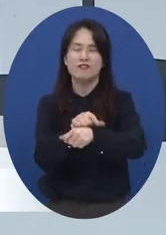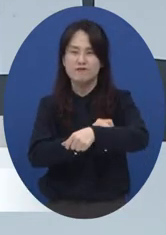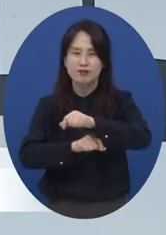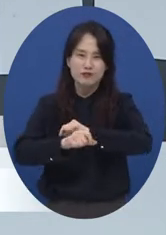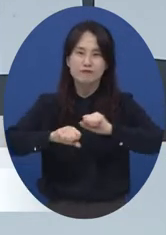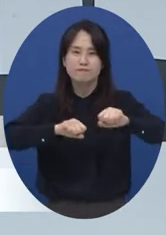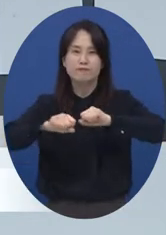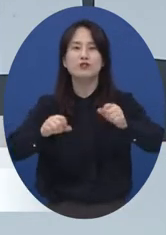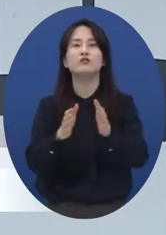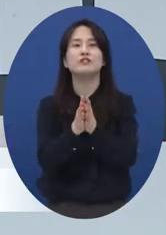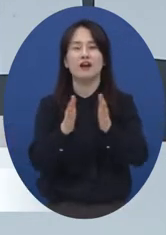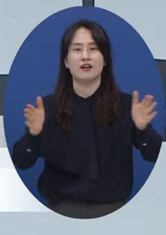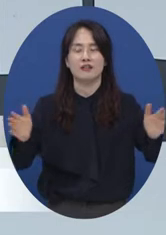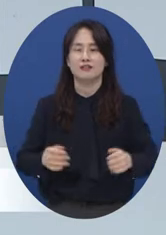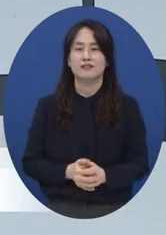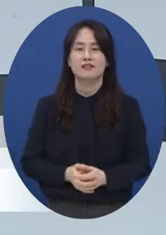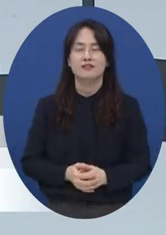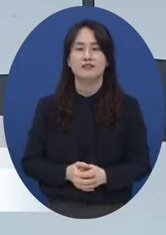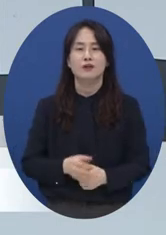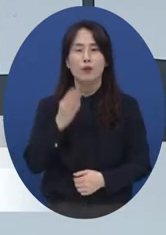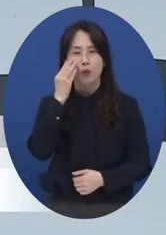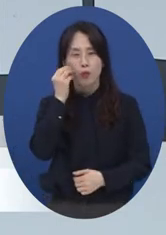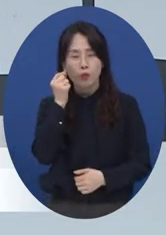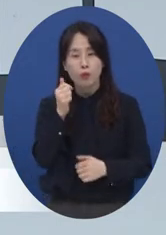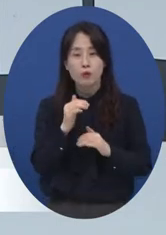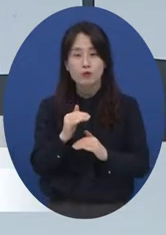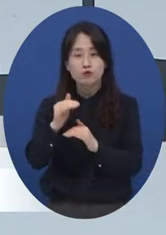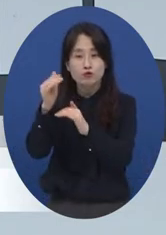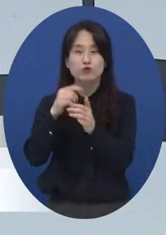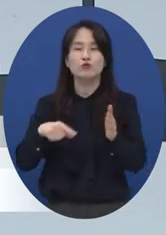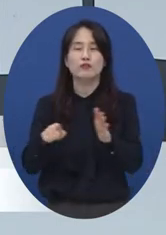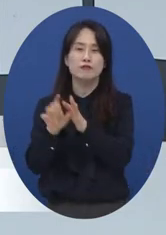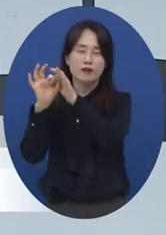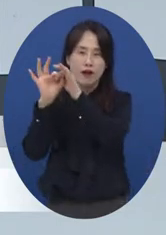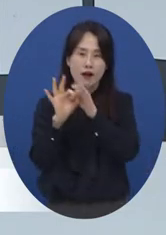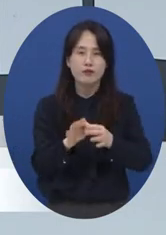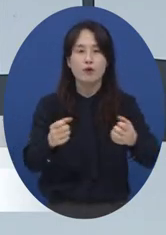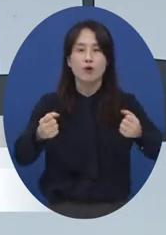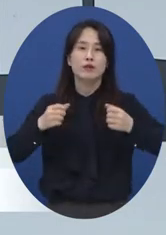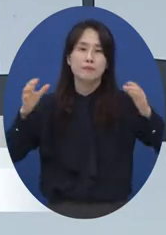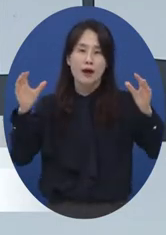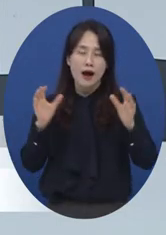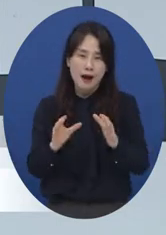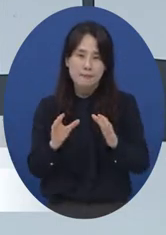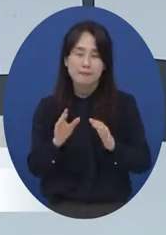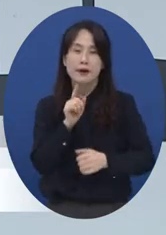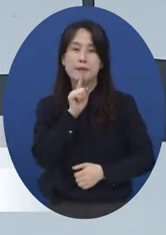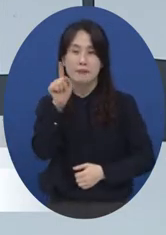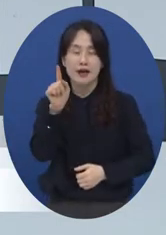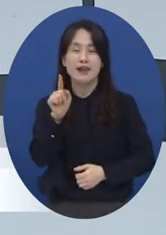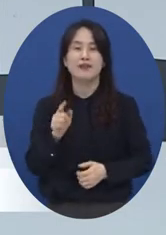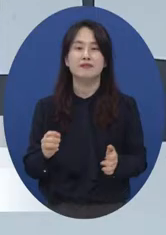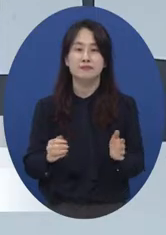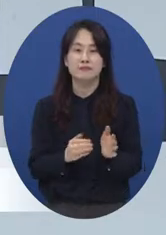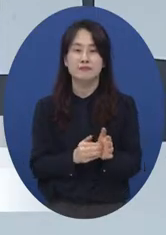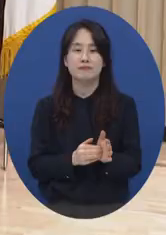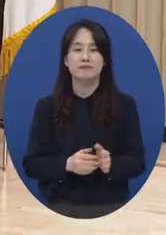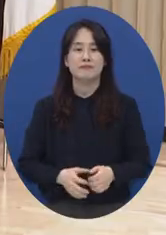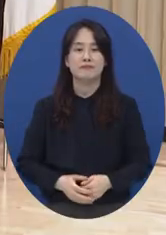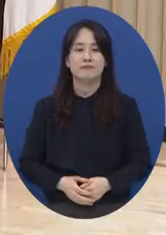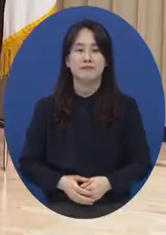걷어붙였습니다. 도와 시군은 사업이 순조롭게 추진될 수 있도록 지속적인 협력을 이어간다는 입장입니다.